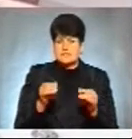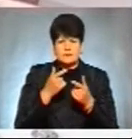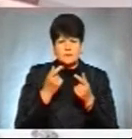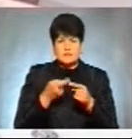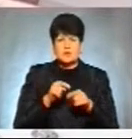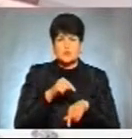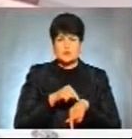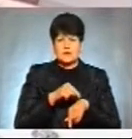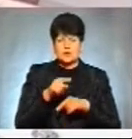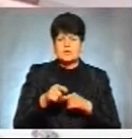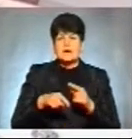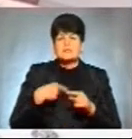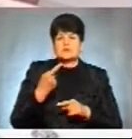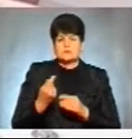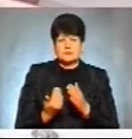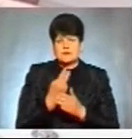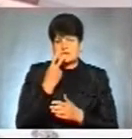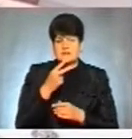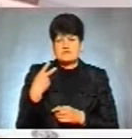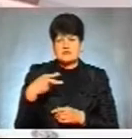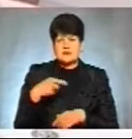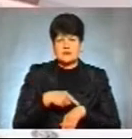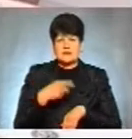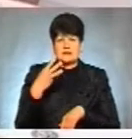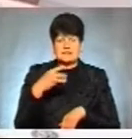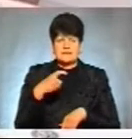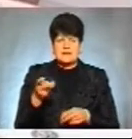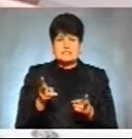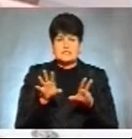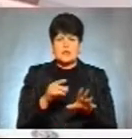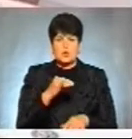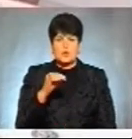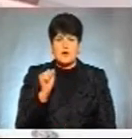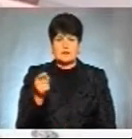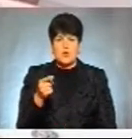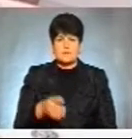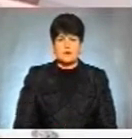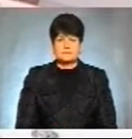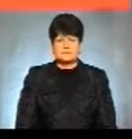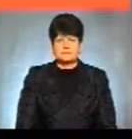цю годину. Наступний випуск дивіться о 20:30. Залишайтеся з UA Тернопіль.